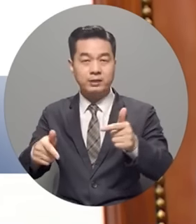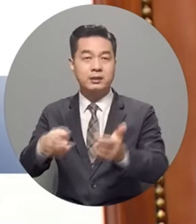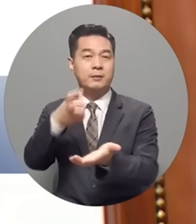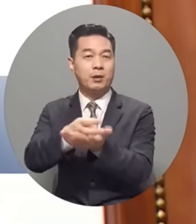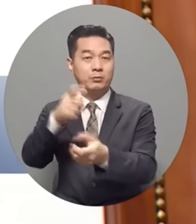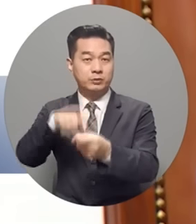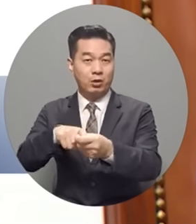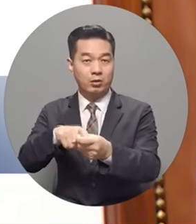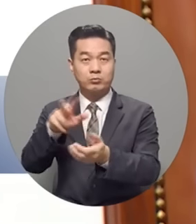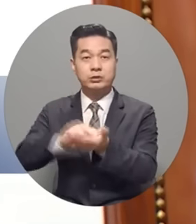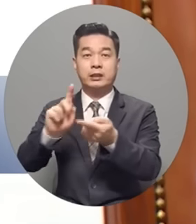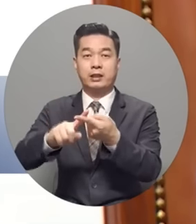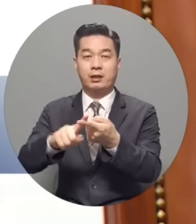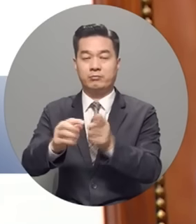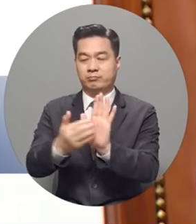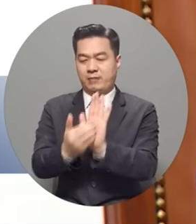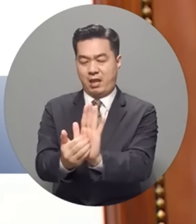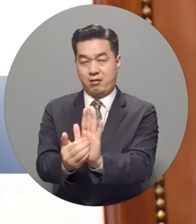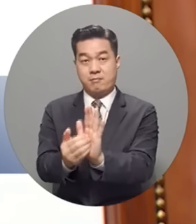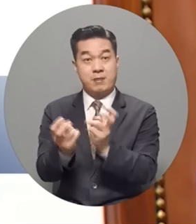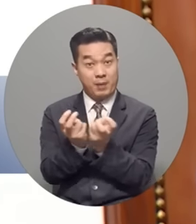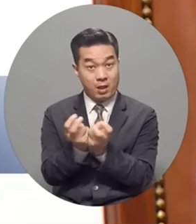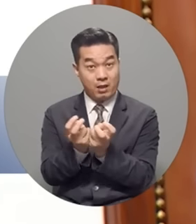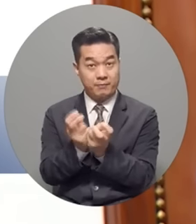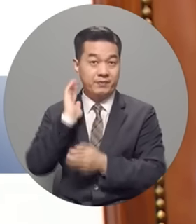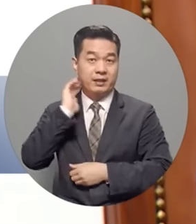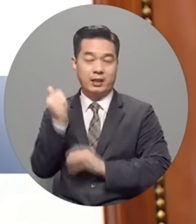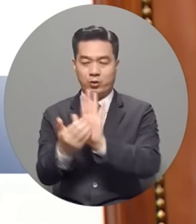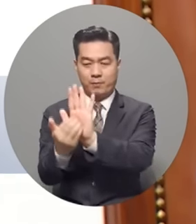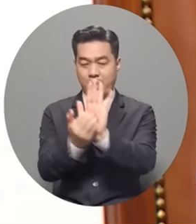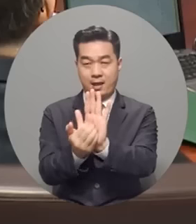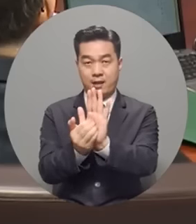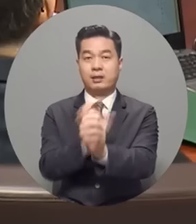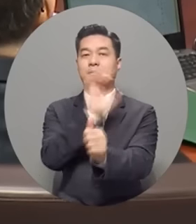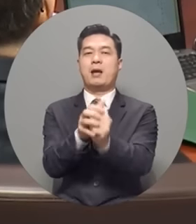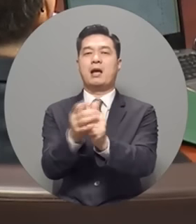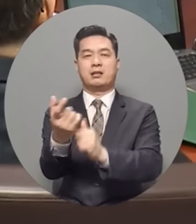효과적으로 대응할, 즉 대통령 방탄을 지휘하기 위한 수.